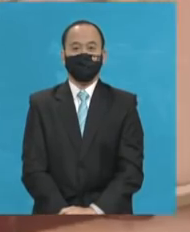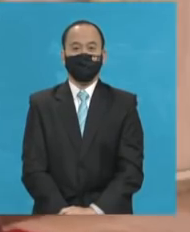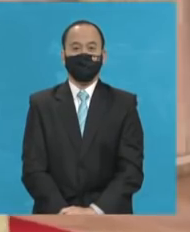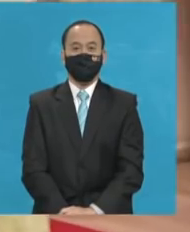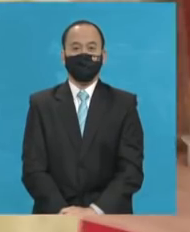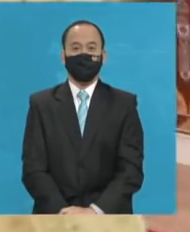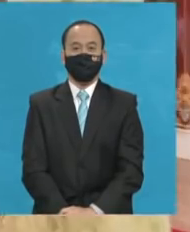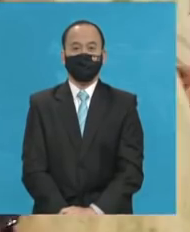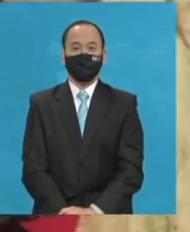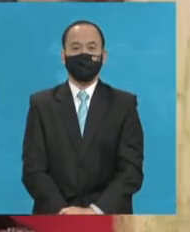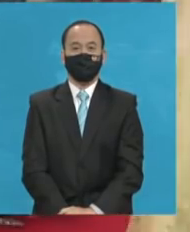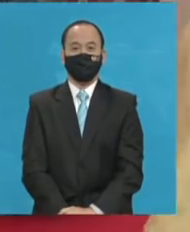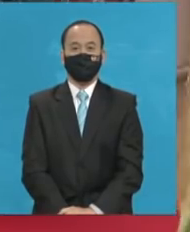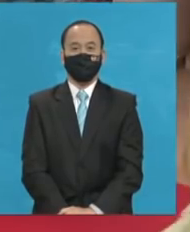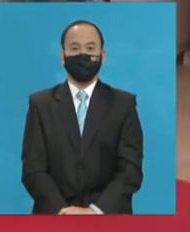hai hai